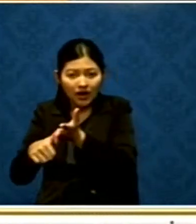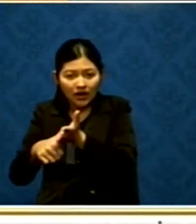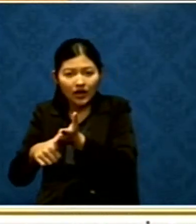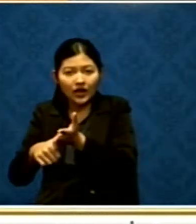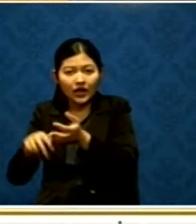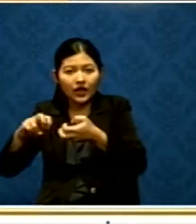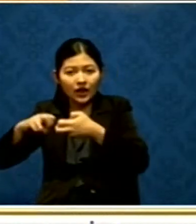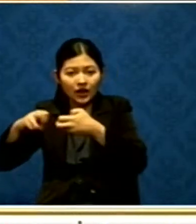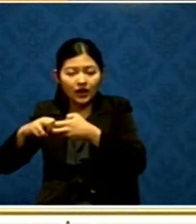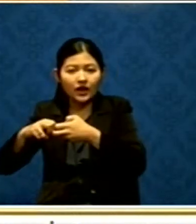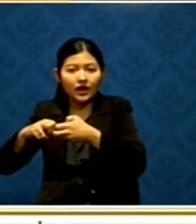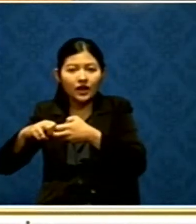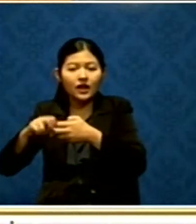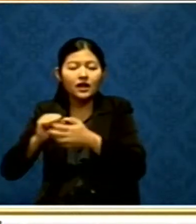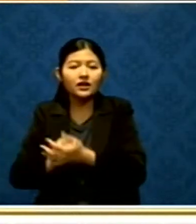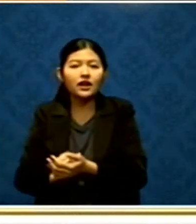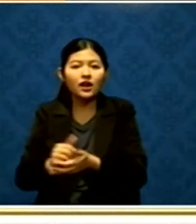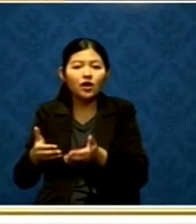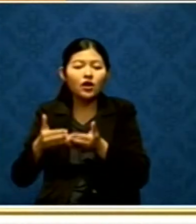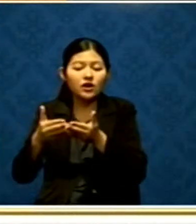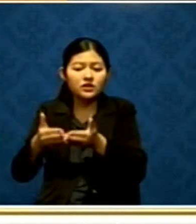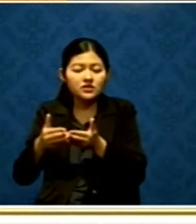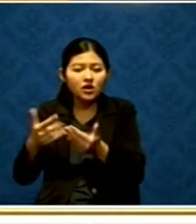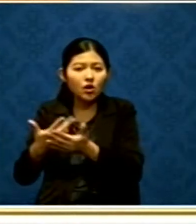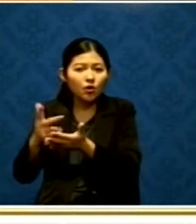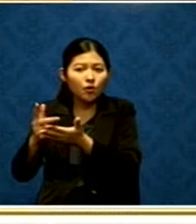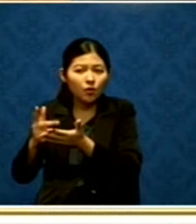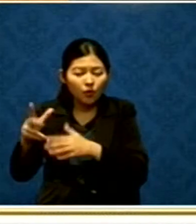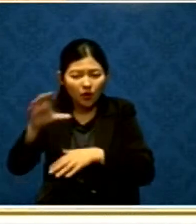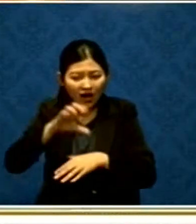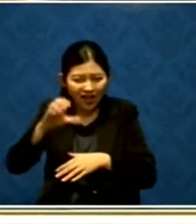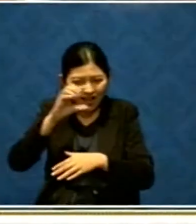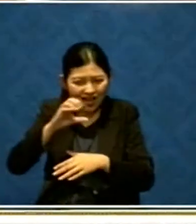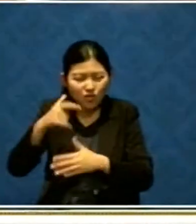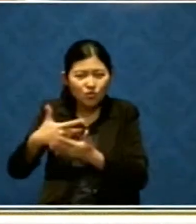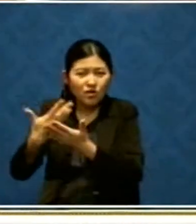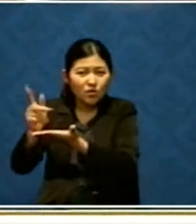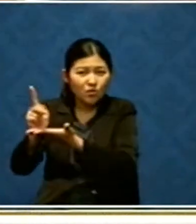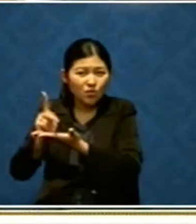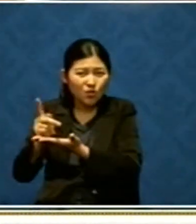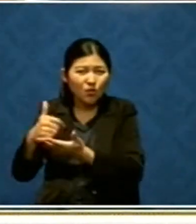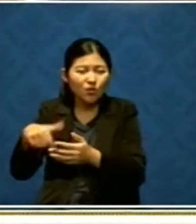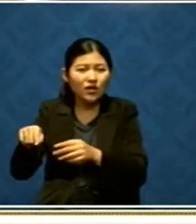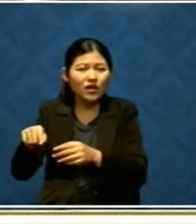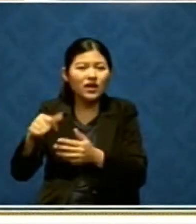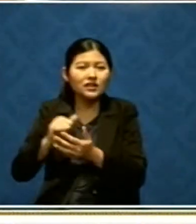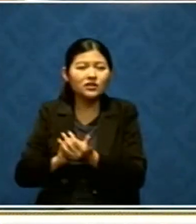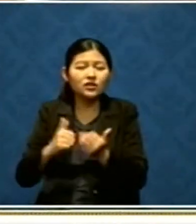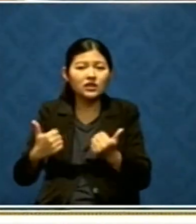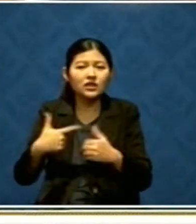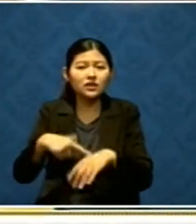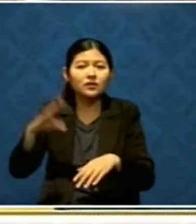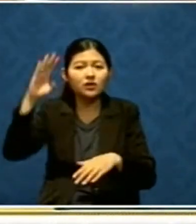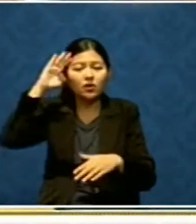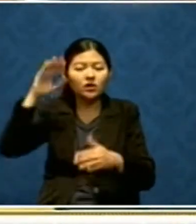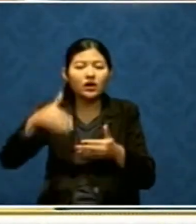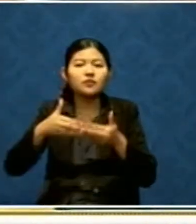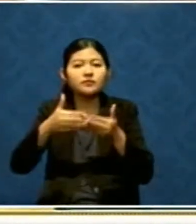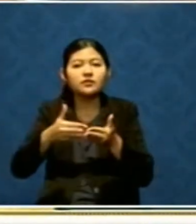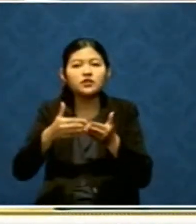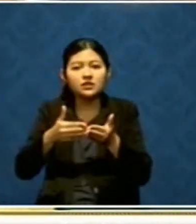ดเรื่องของการกู้เรือการหาผู้กู้เนี่ยเราก็เป็นขั้นตอนของกองทัพเรือเขาดำเนิน